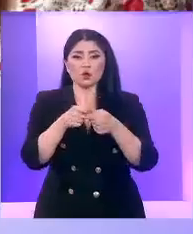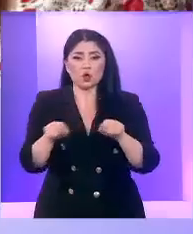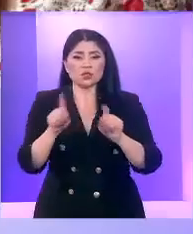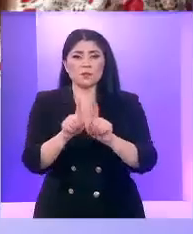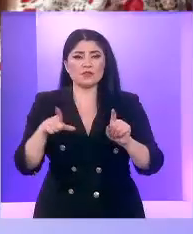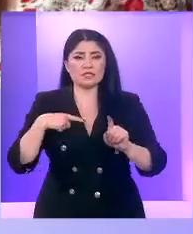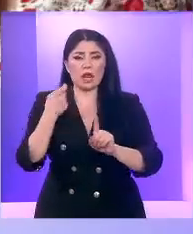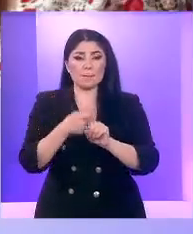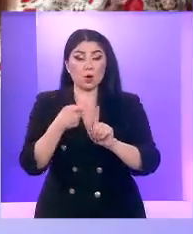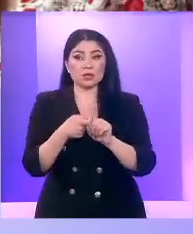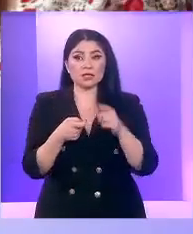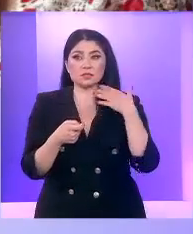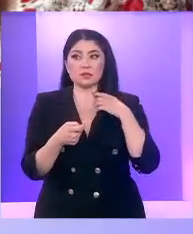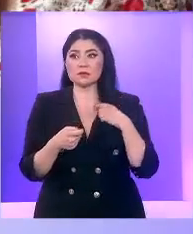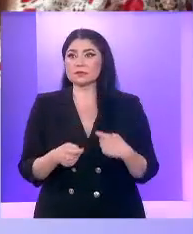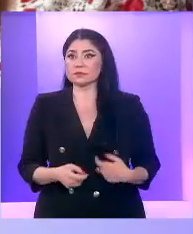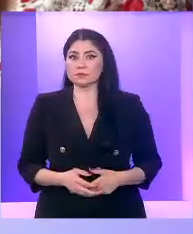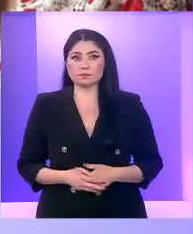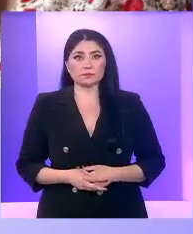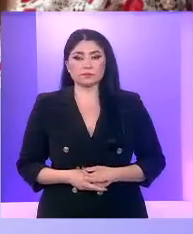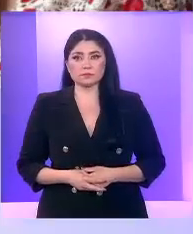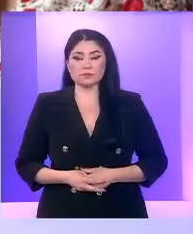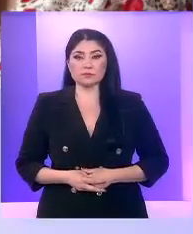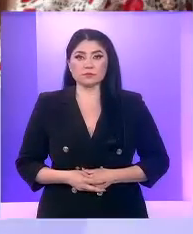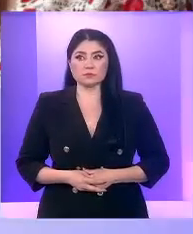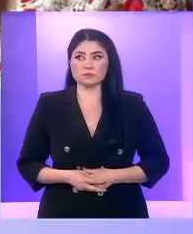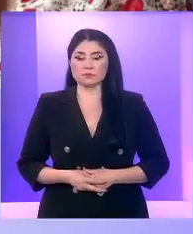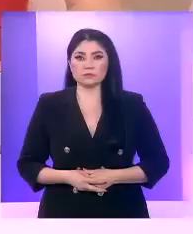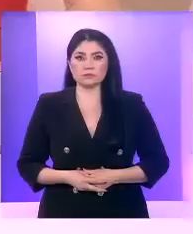toți profesori în stradă. Doamna și nu sunt la încă o dată, nu-mi da...